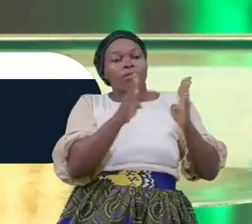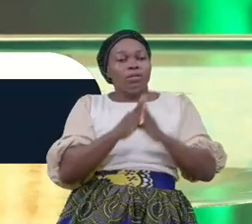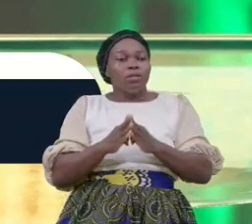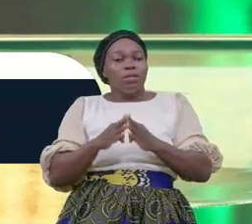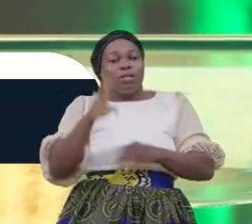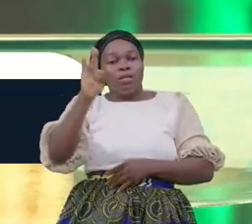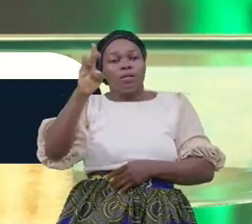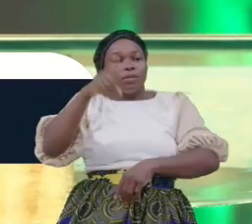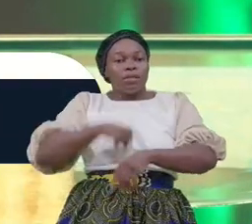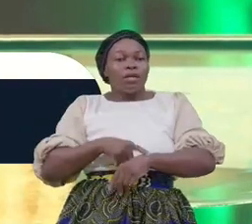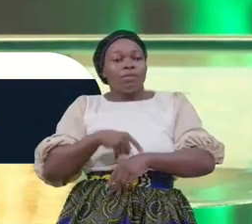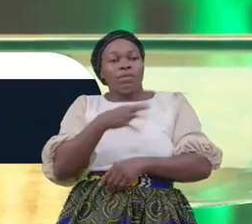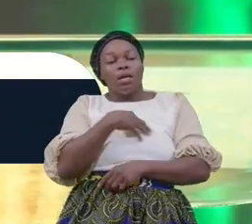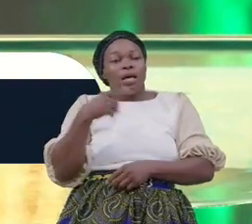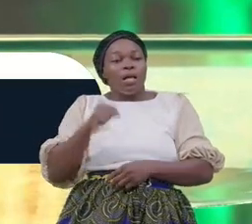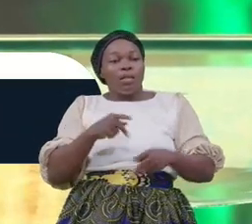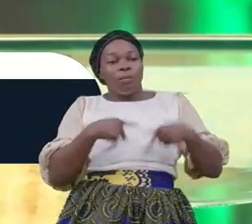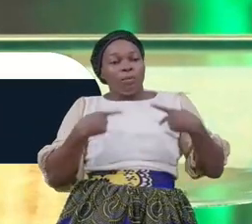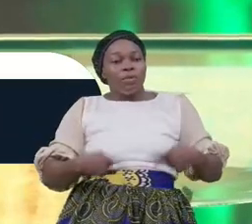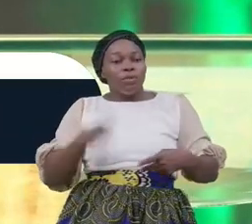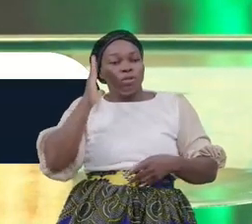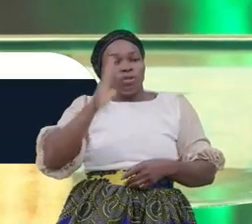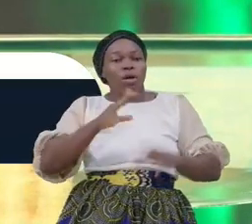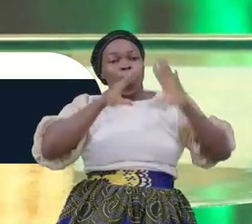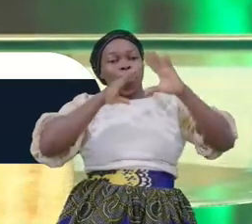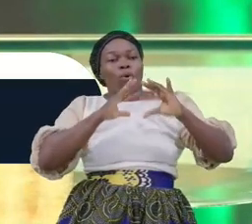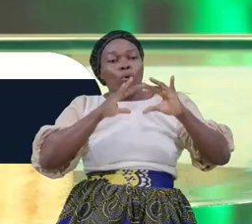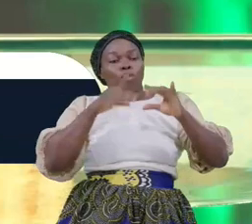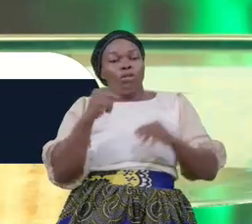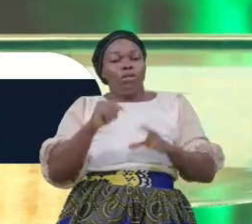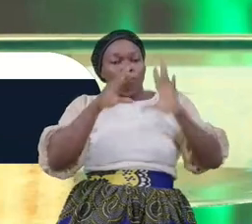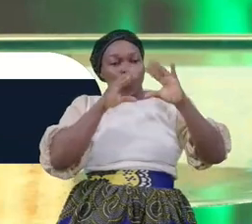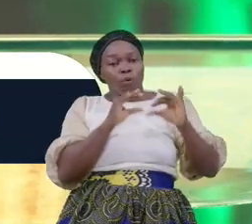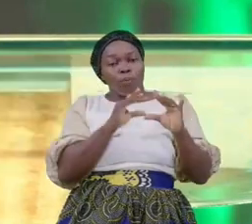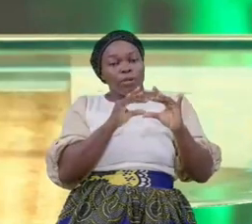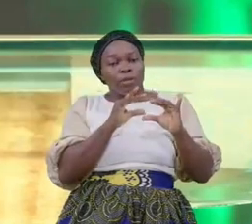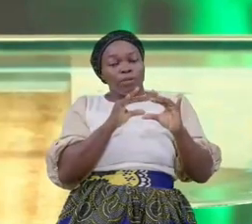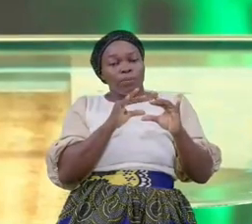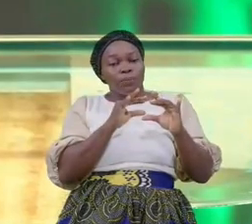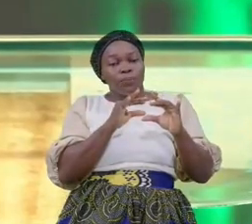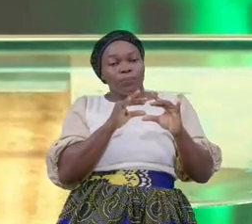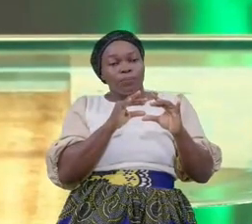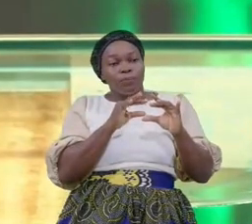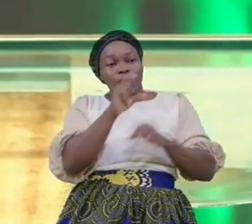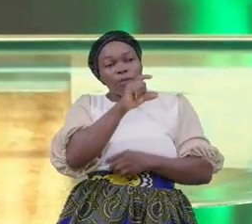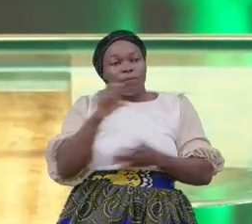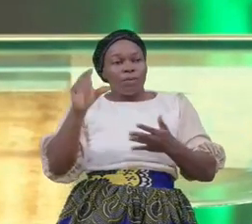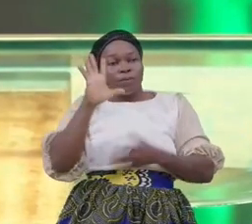7 fois le tour de la ville et les sacrificateurs sonneront des